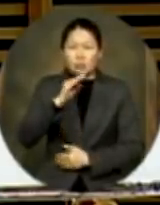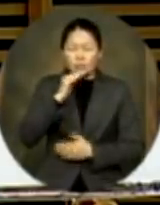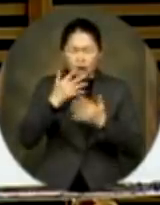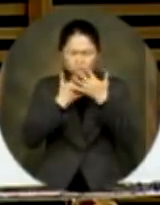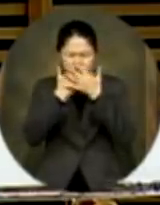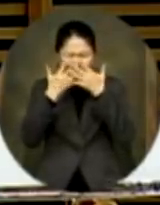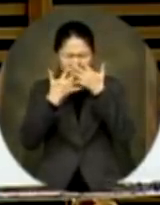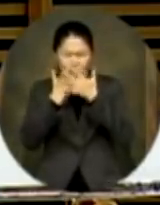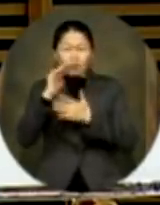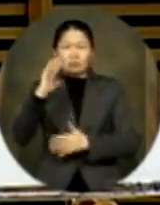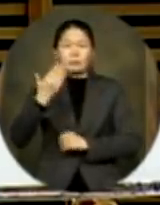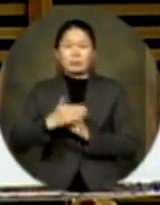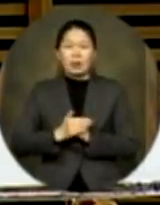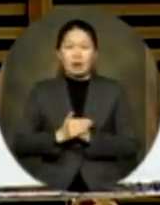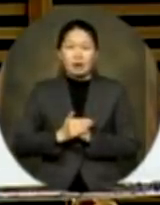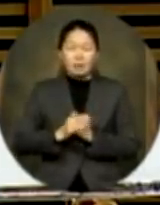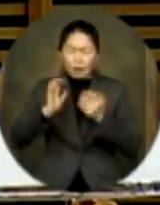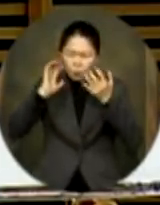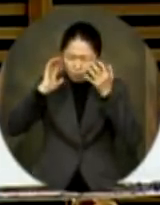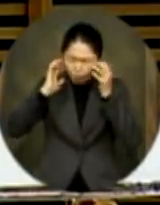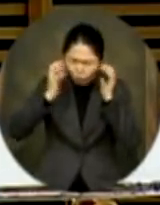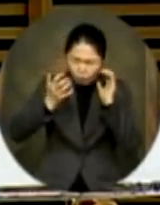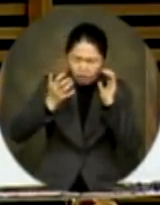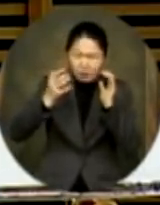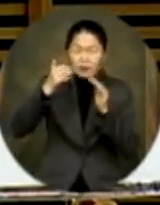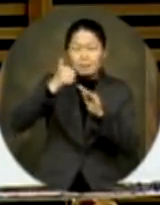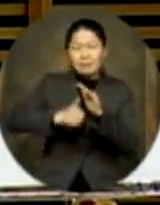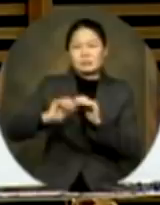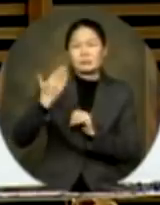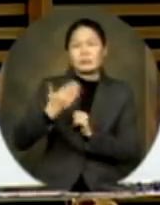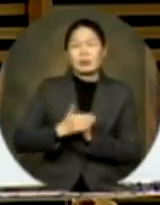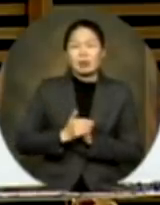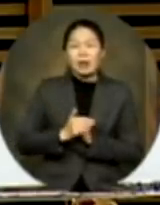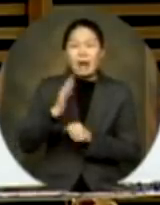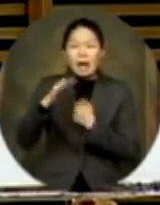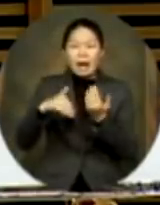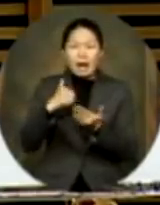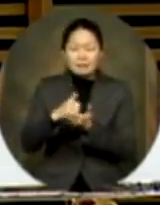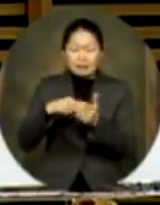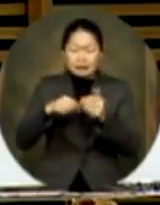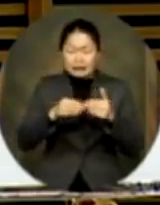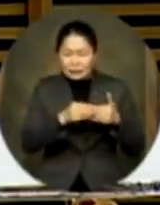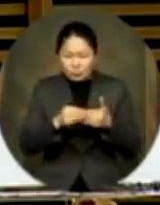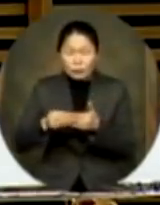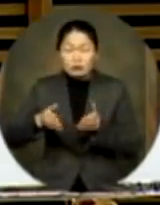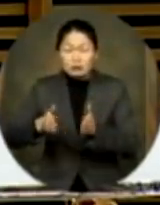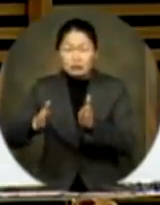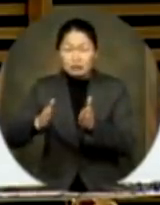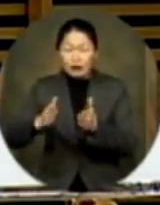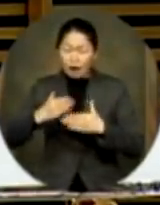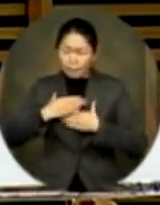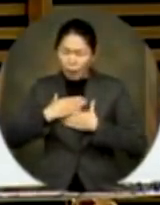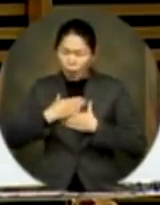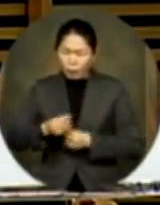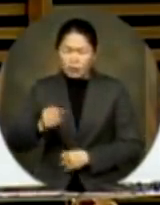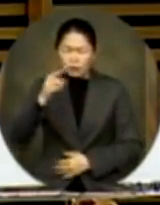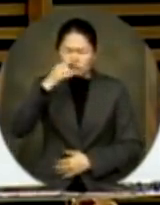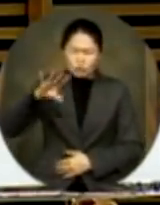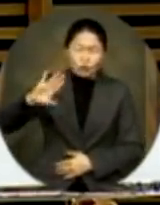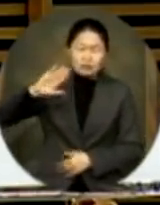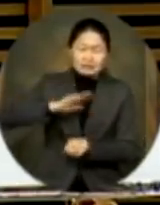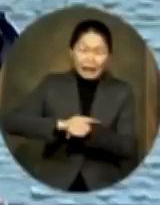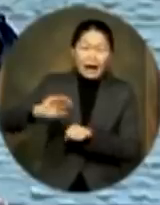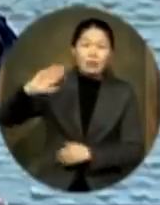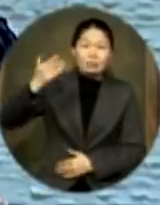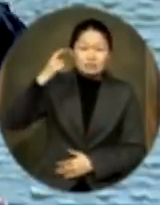이에요 혼란에 빠지게 됩니다 하나님의 인도하시는 길이 편안하고 무조건 잘 되는 길이라는 생각만 하면